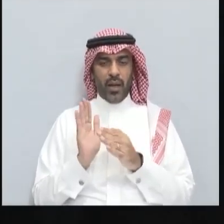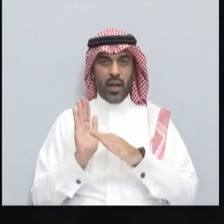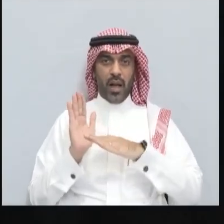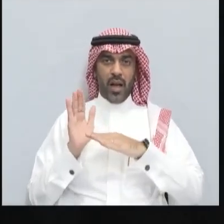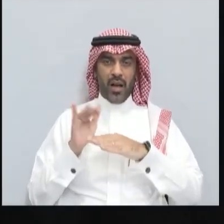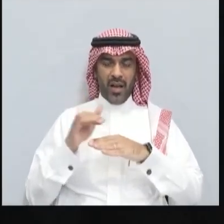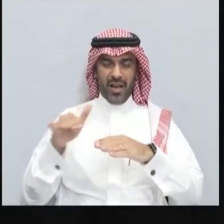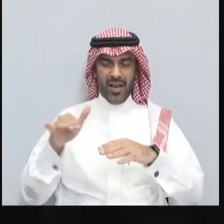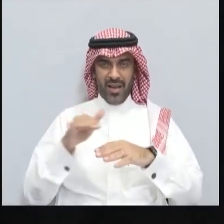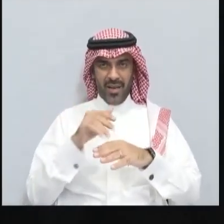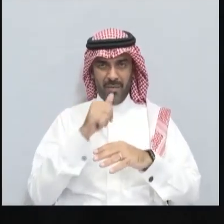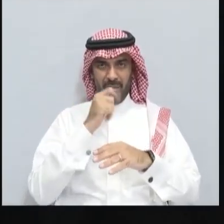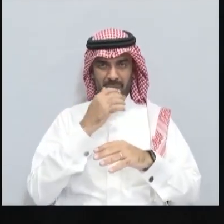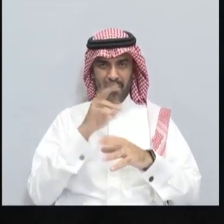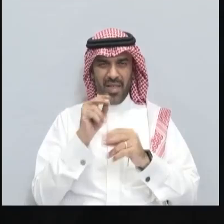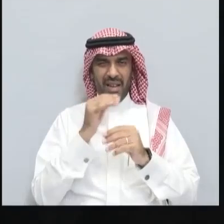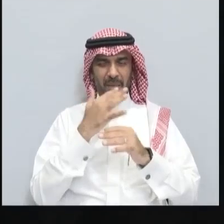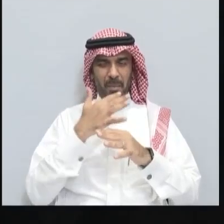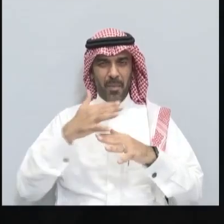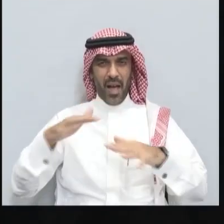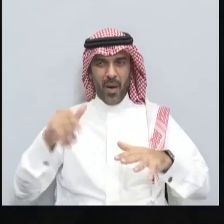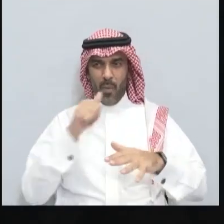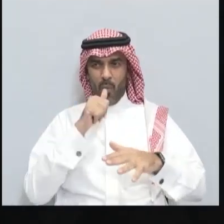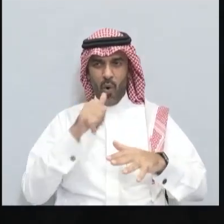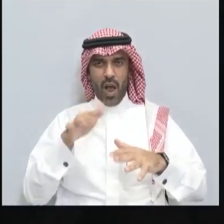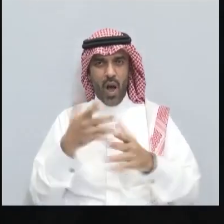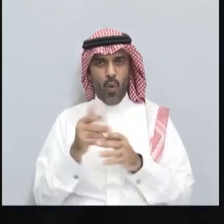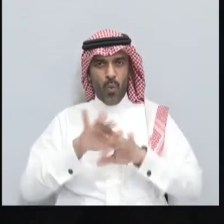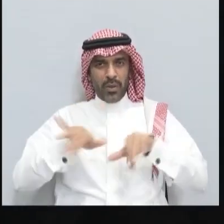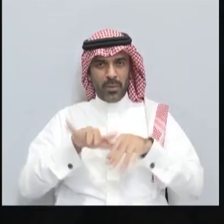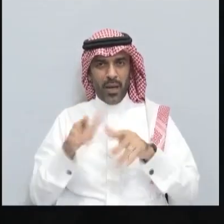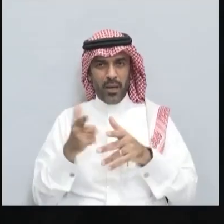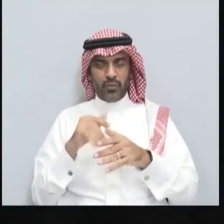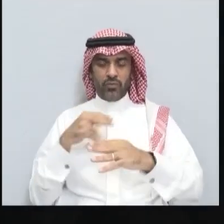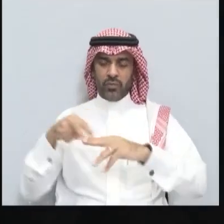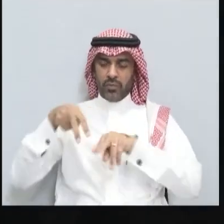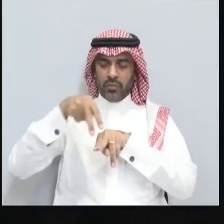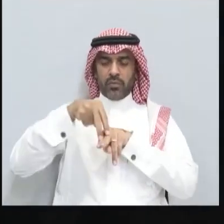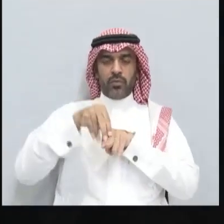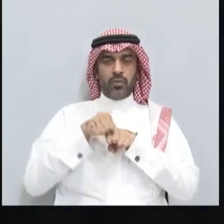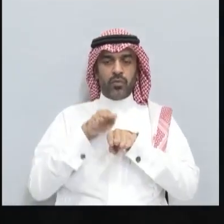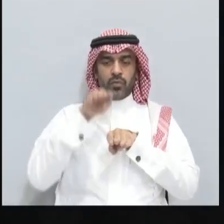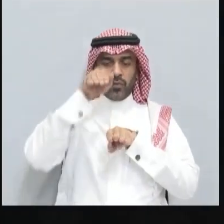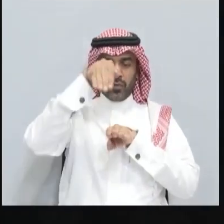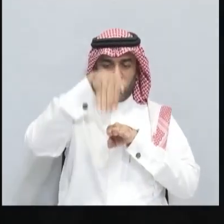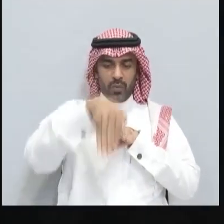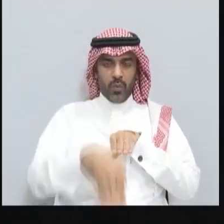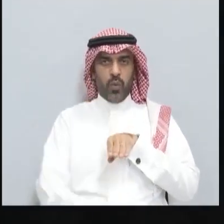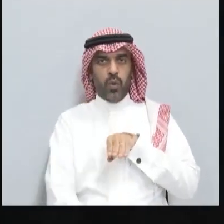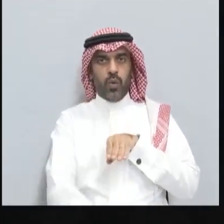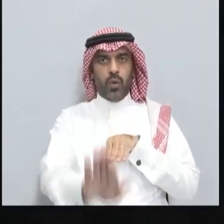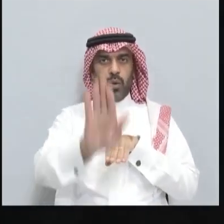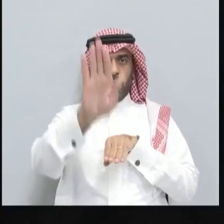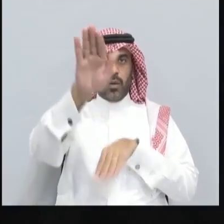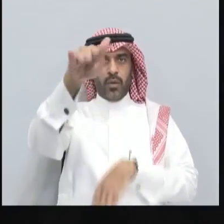القفز او الغطس في برك السباحه او في المسابح ما تخيلوا يعني عمليه تخيل او تشبيه